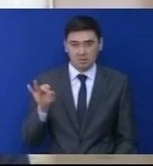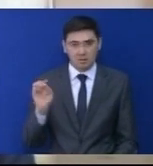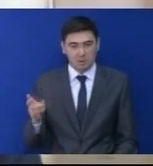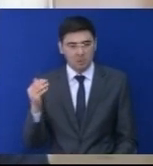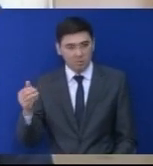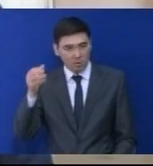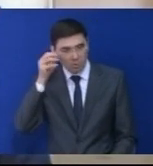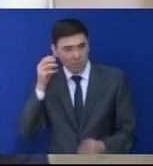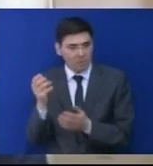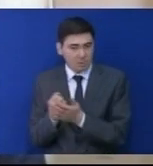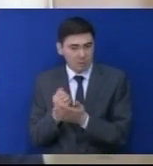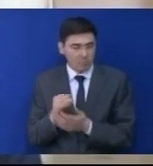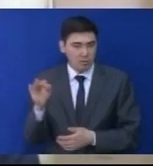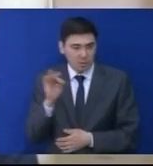жетістігімен,